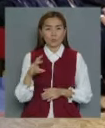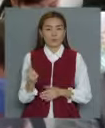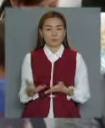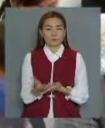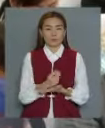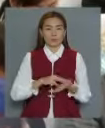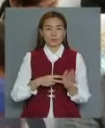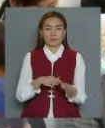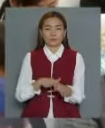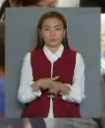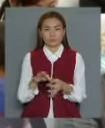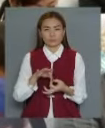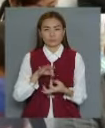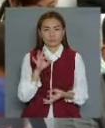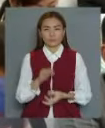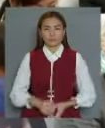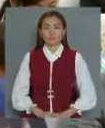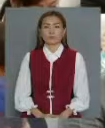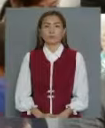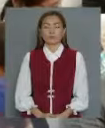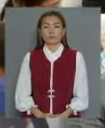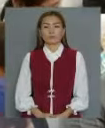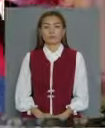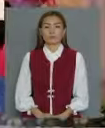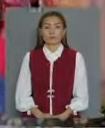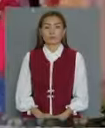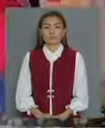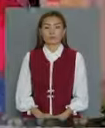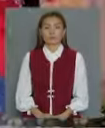жоспар толықтай орындалды. Нұрайым Махонова, Қазбек Айтқалиев, Махамбет ауданынан.